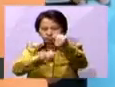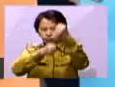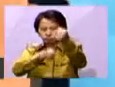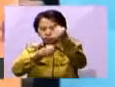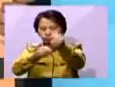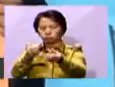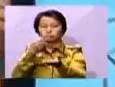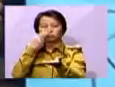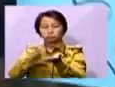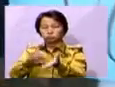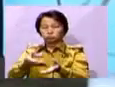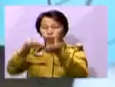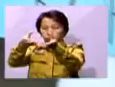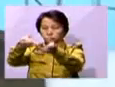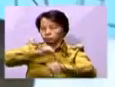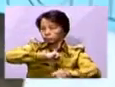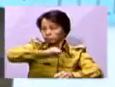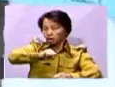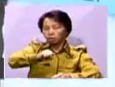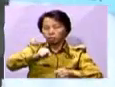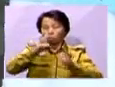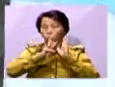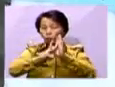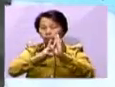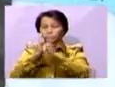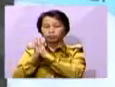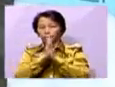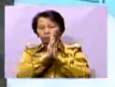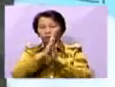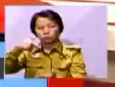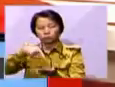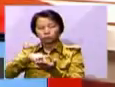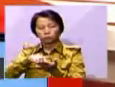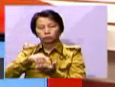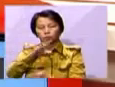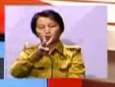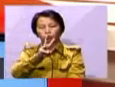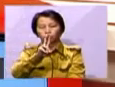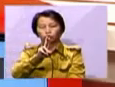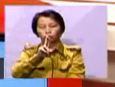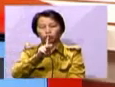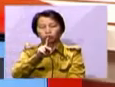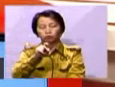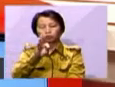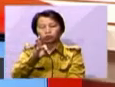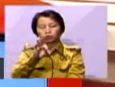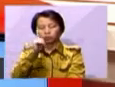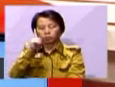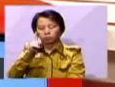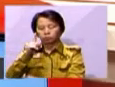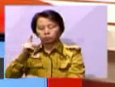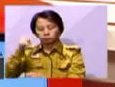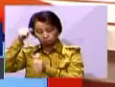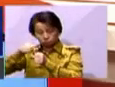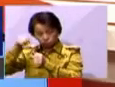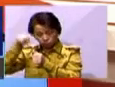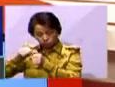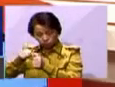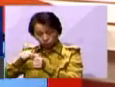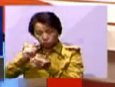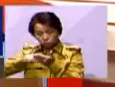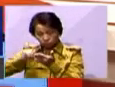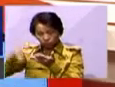dan serahan nota bantahan kepada kedutaan Myanmar. Kuf di Arafah, semua jemaah haji diingatkan supaya